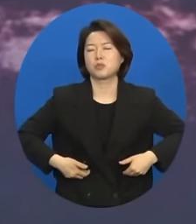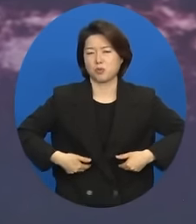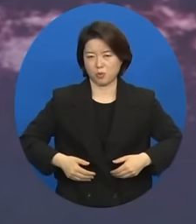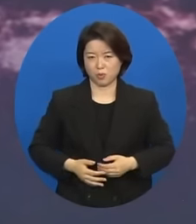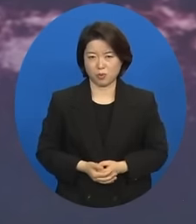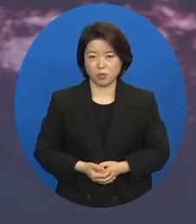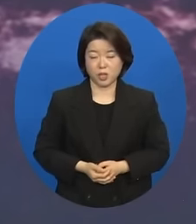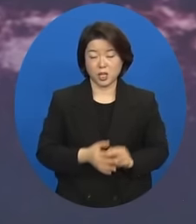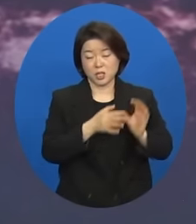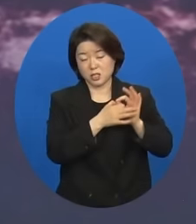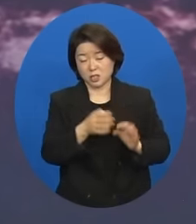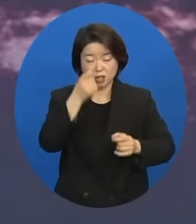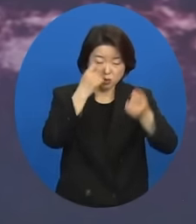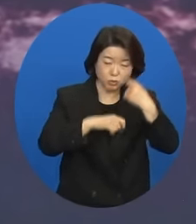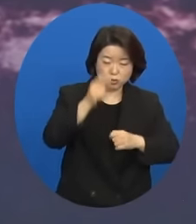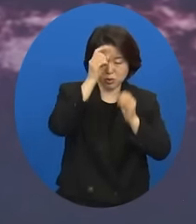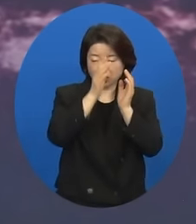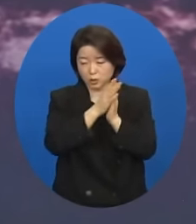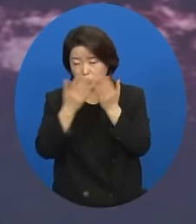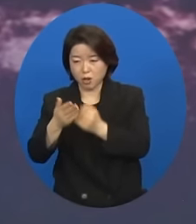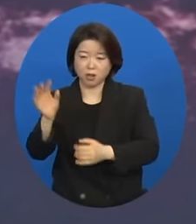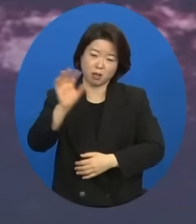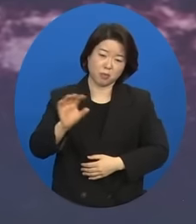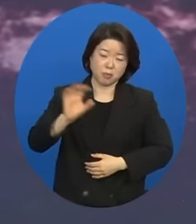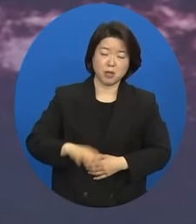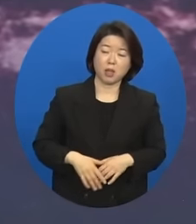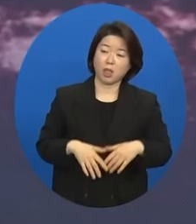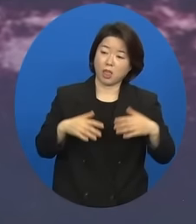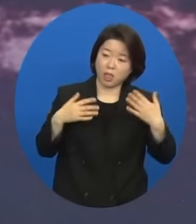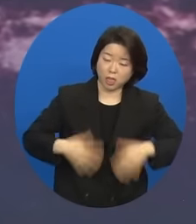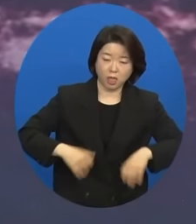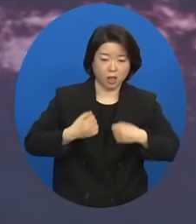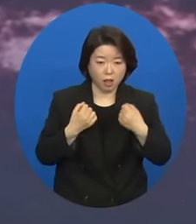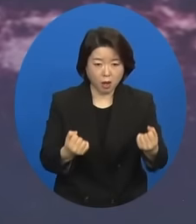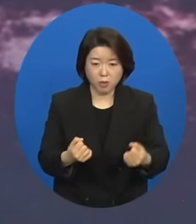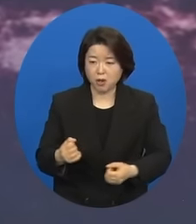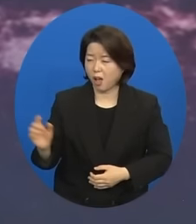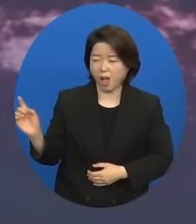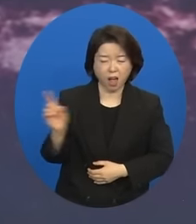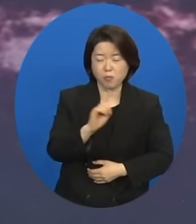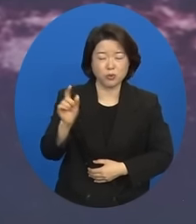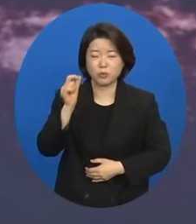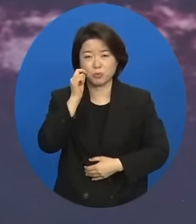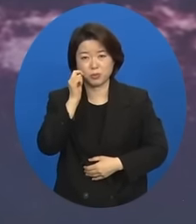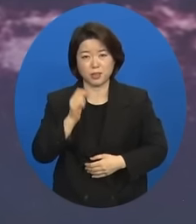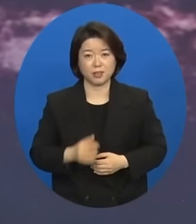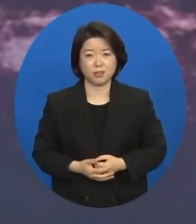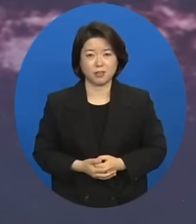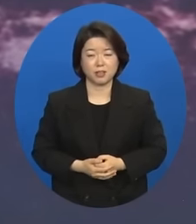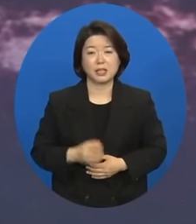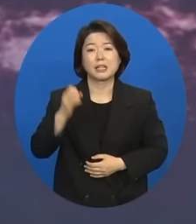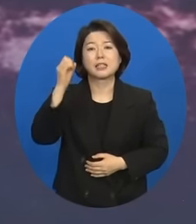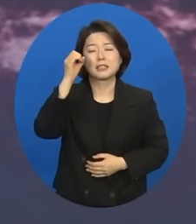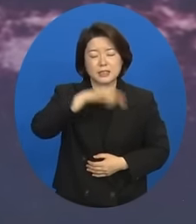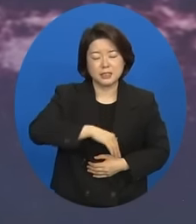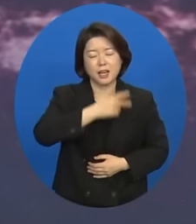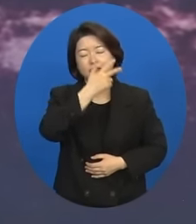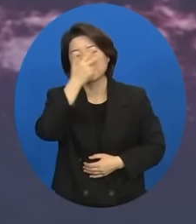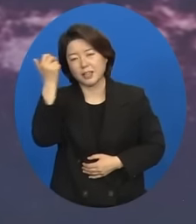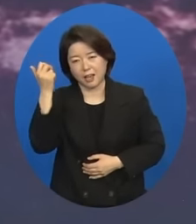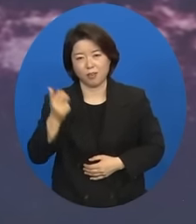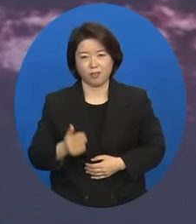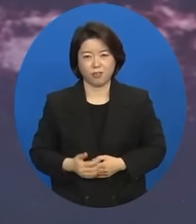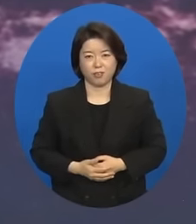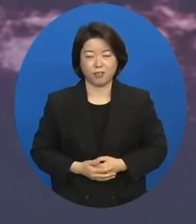계속 울다가 기도하다가 그것도 지치면 아무것도 못해요 그냥 자는 겁니다 그니까 지금